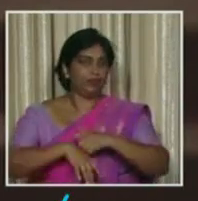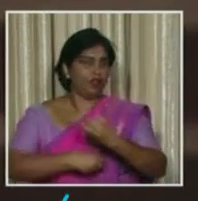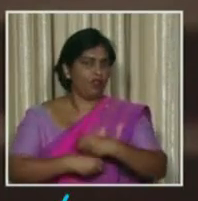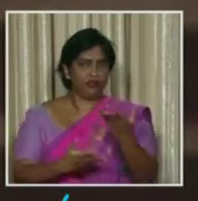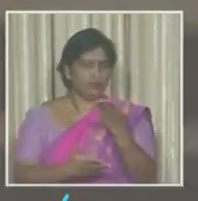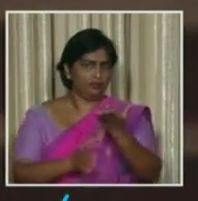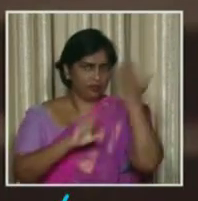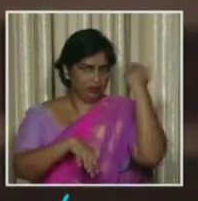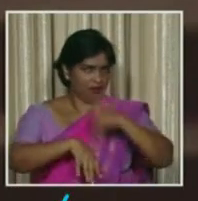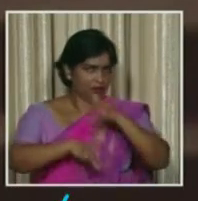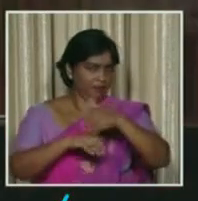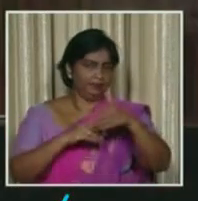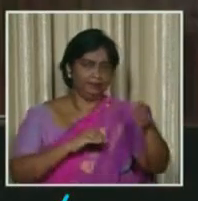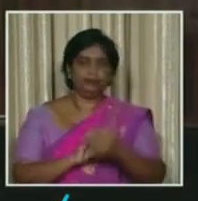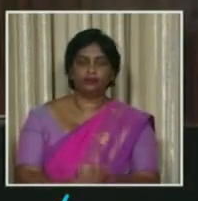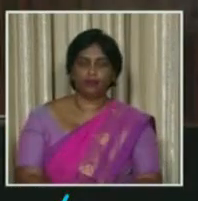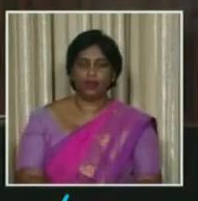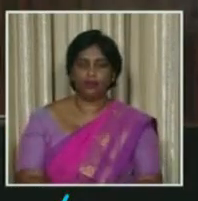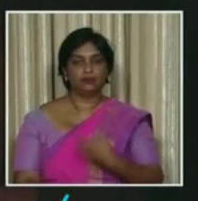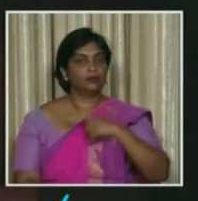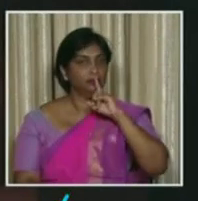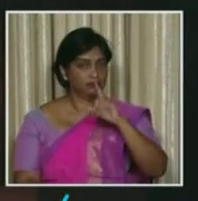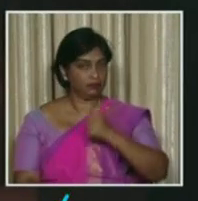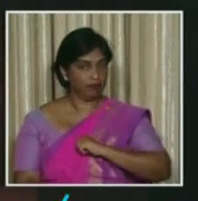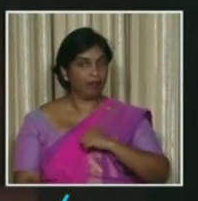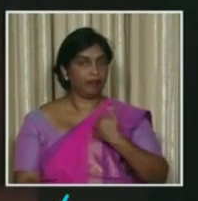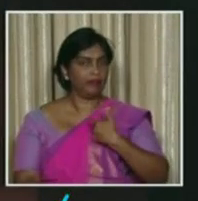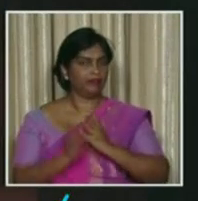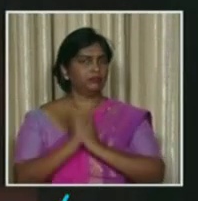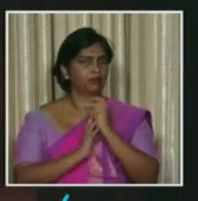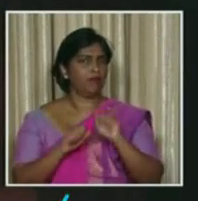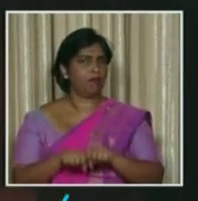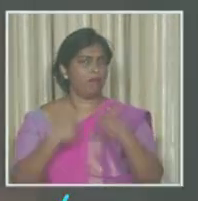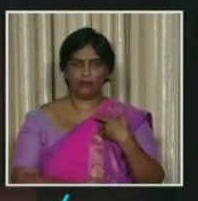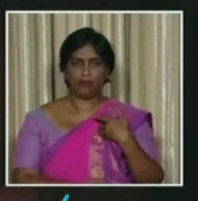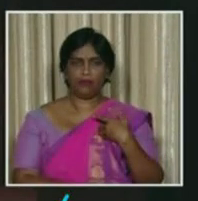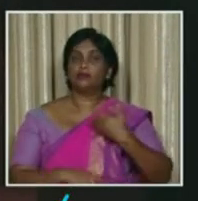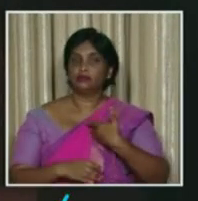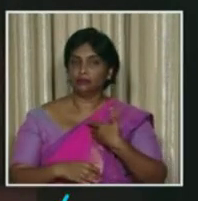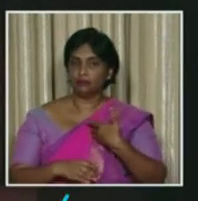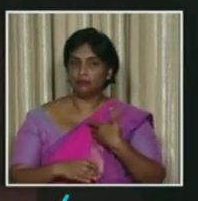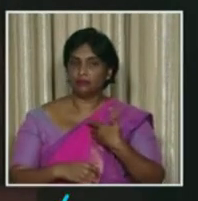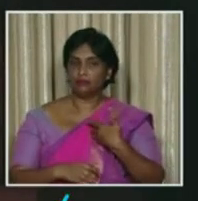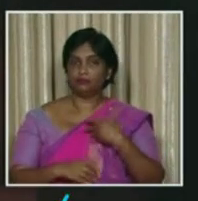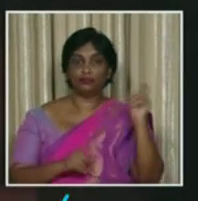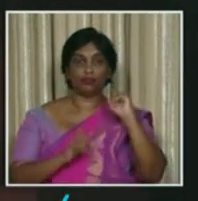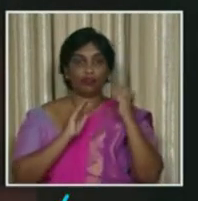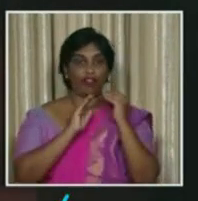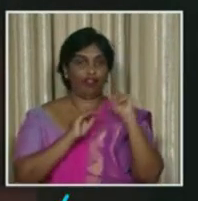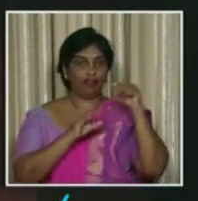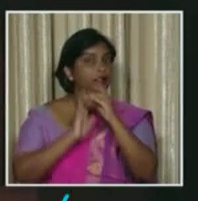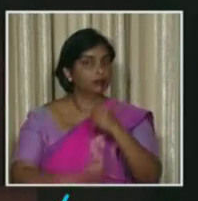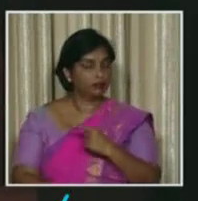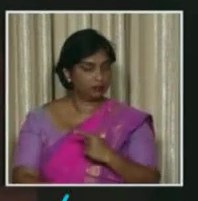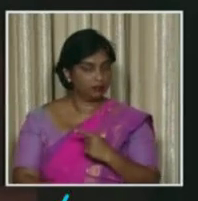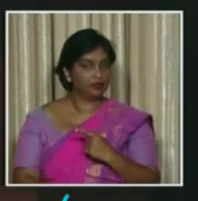සිද්ධ වුනේ. That's enough. Do you know the time to wash all the dirty linen please? මගේ වරප්‍රසාද කඩවීමක් වෙලා තියෙනවා. මම මගේ කාර්යාලය හරහා ඉල්ලීමක්